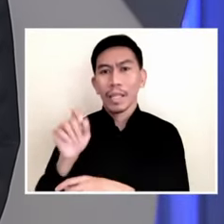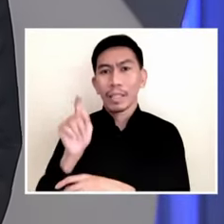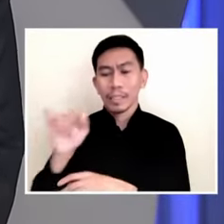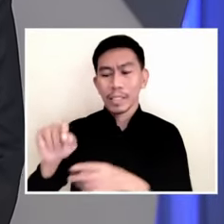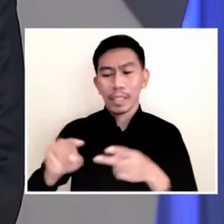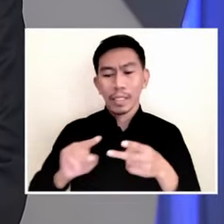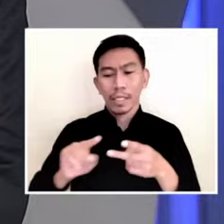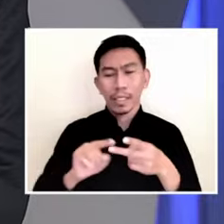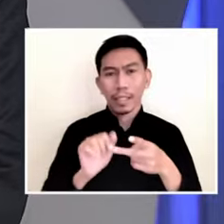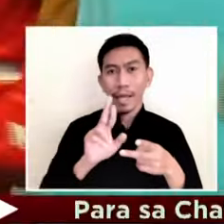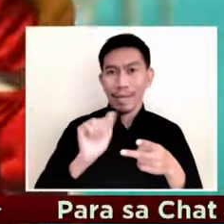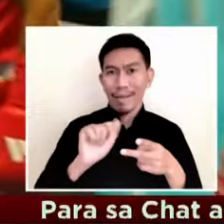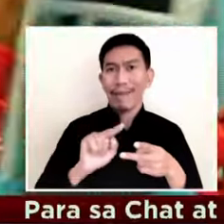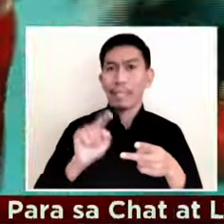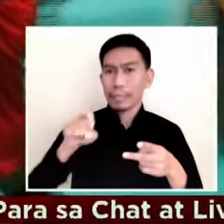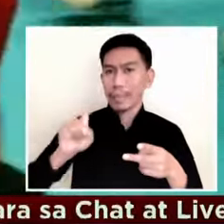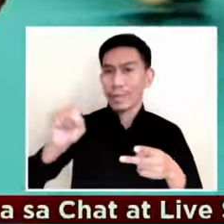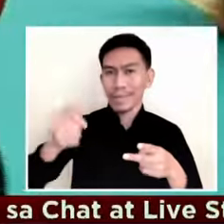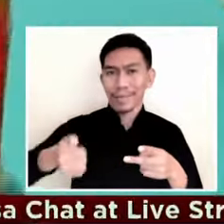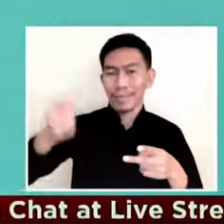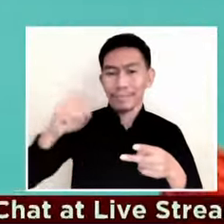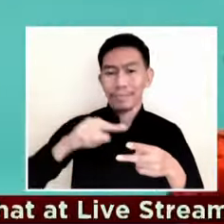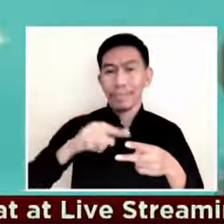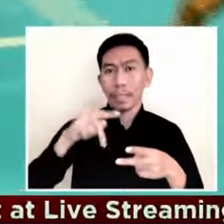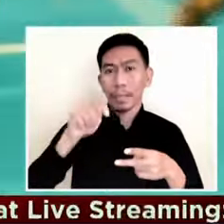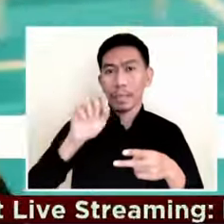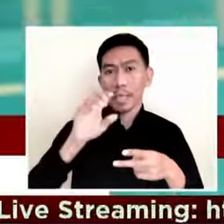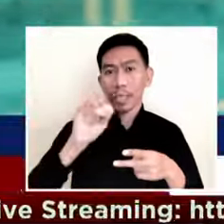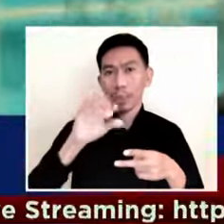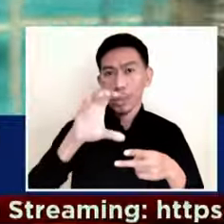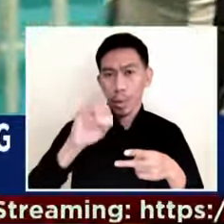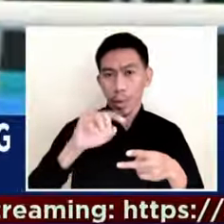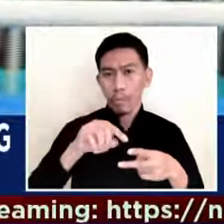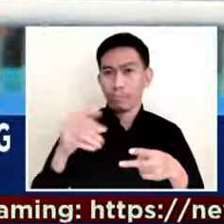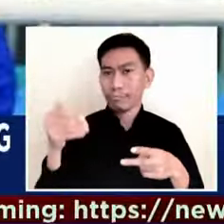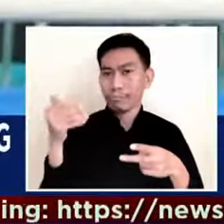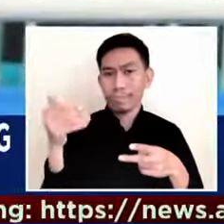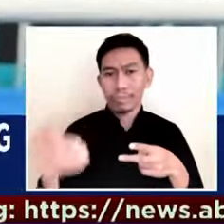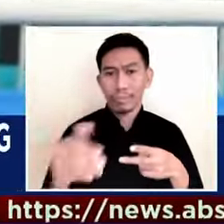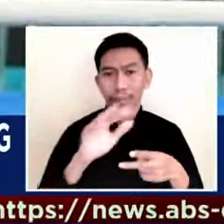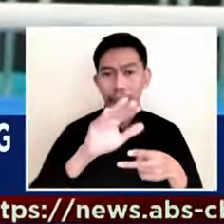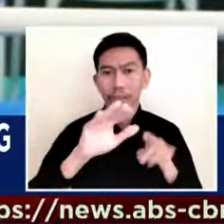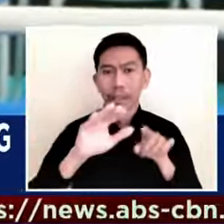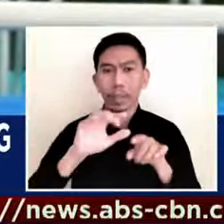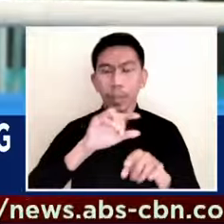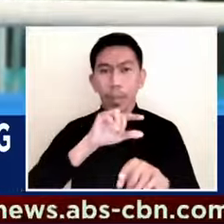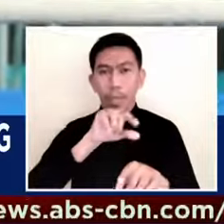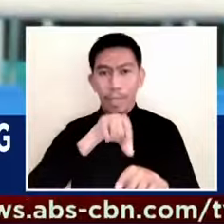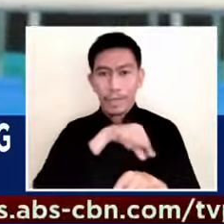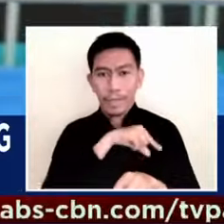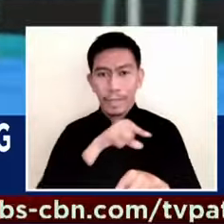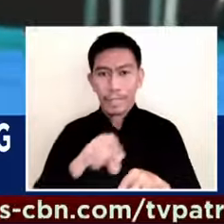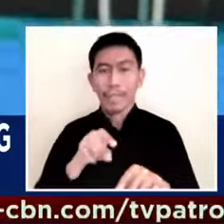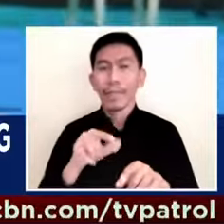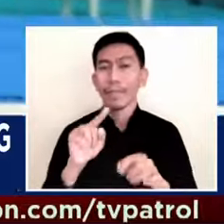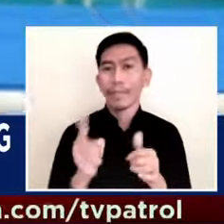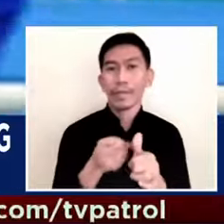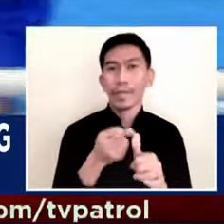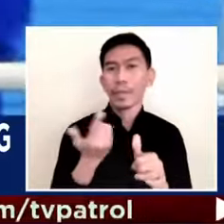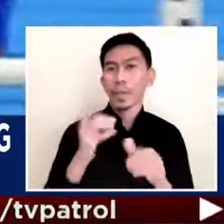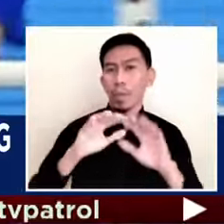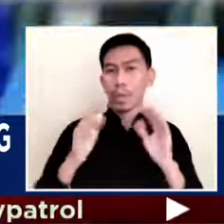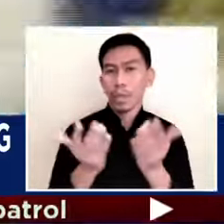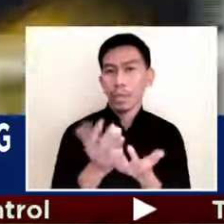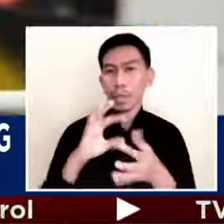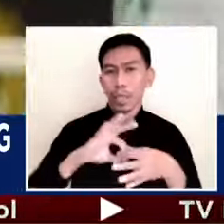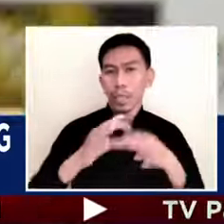Villegas. Umusad si Petesio sa semifinals ng women's 57-kilogram division sa first World Olympic qualifying tournament